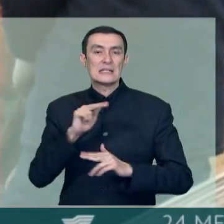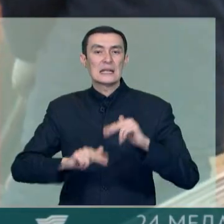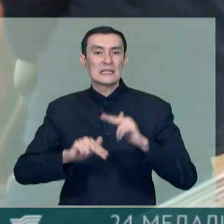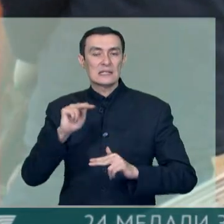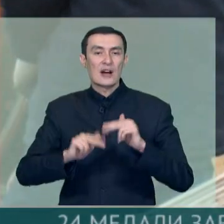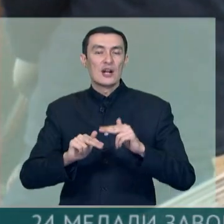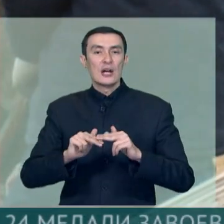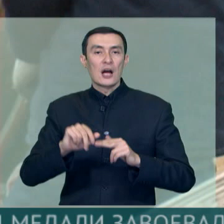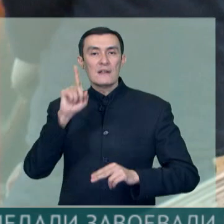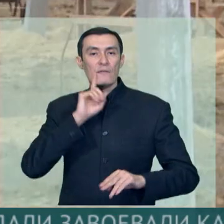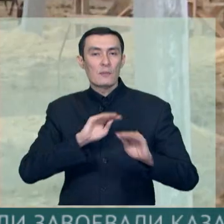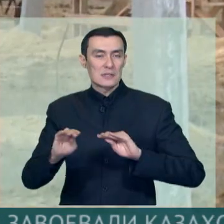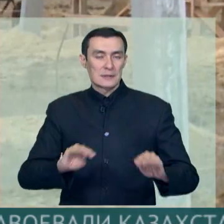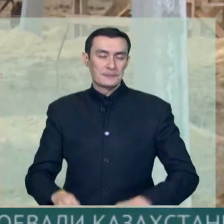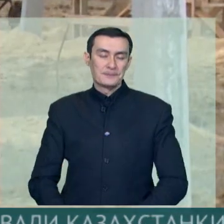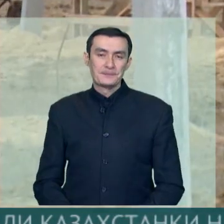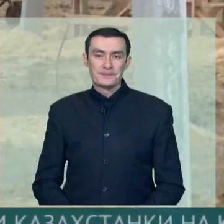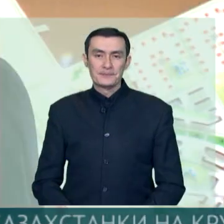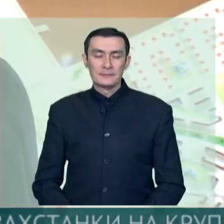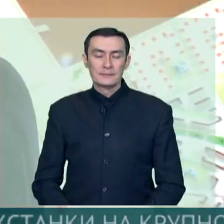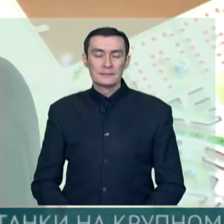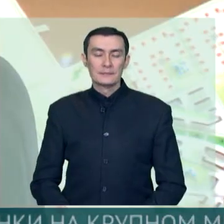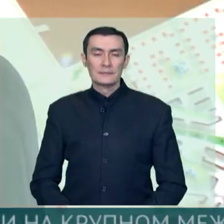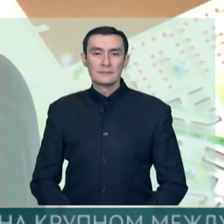строительство инженерных коммуникаций.